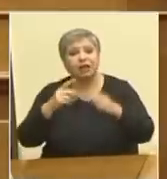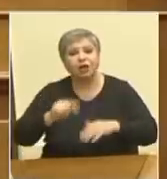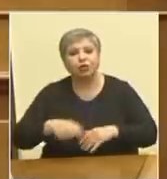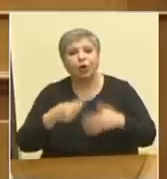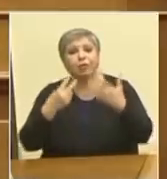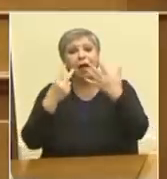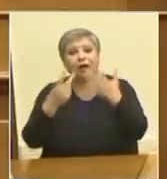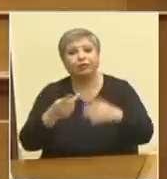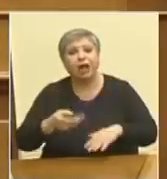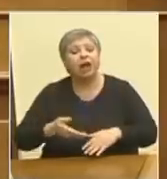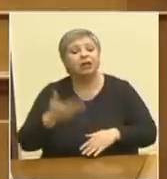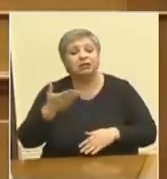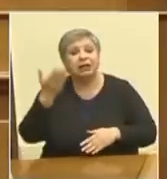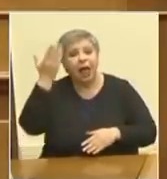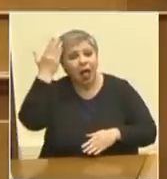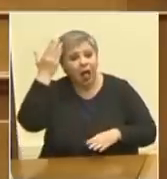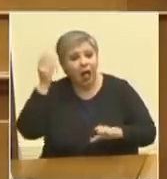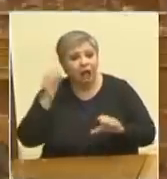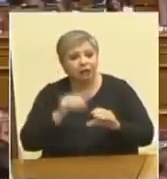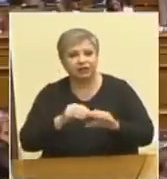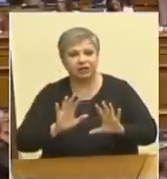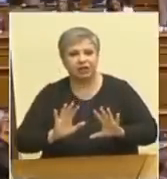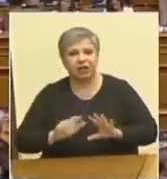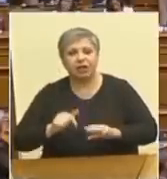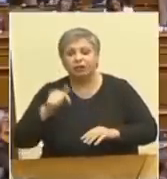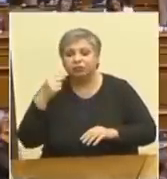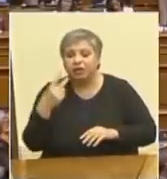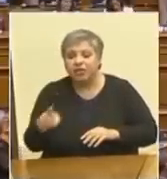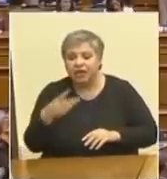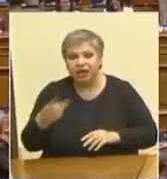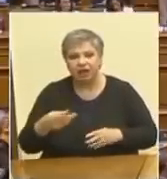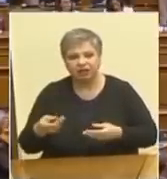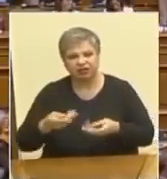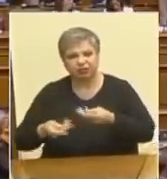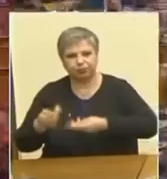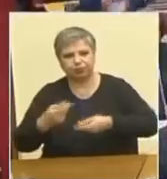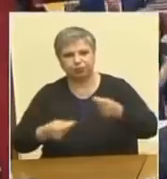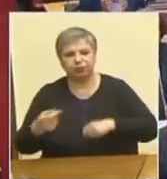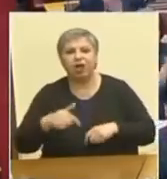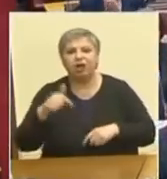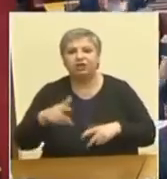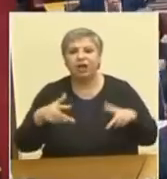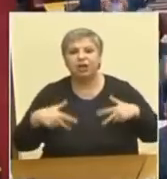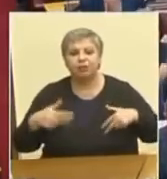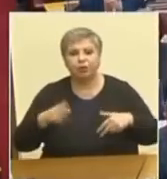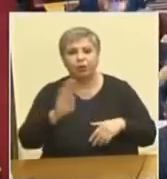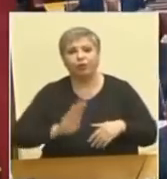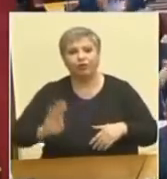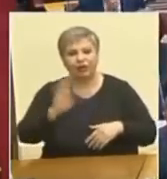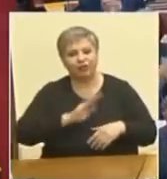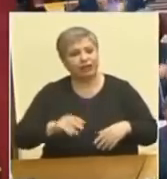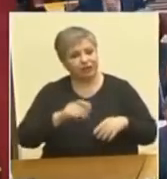αξίας τους από τα δικά σας, καμώματα και τα καμώματα του κύριου Βαρουφάκη? Τζάμπα λεφτά είναι